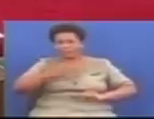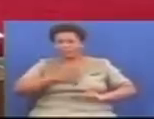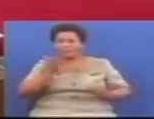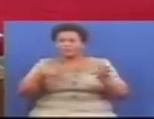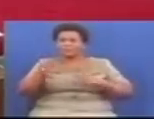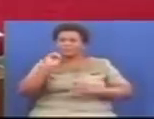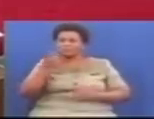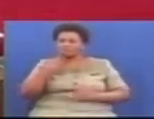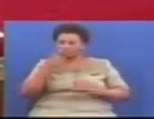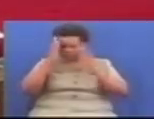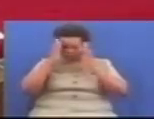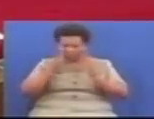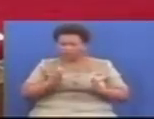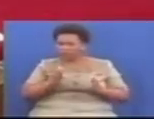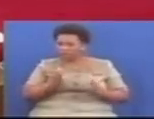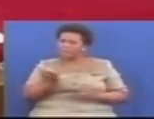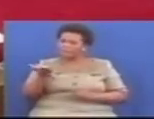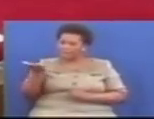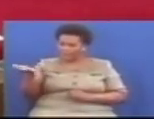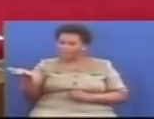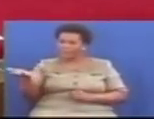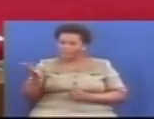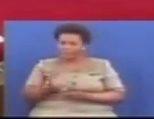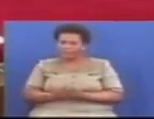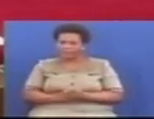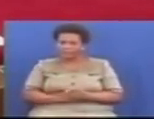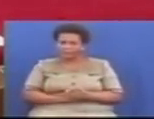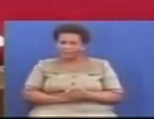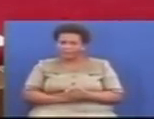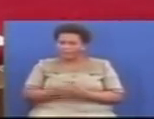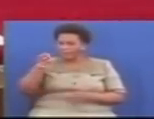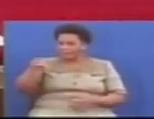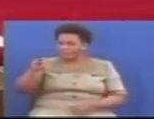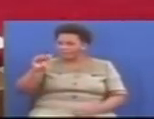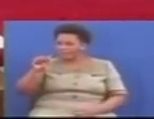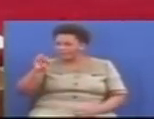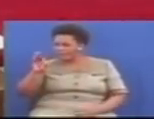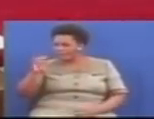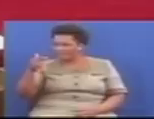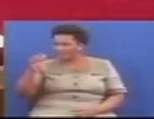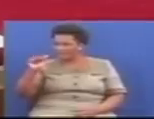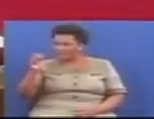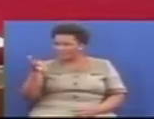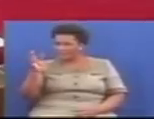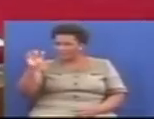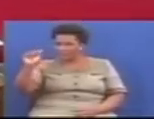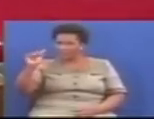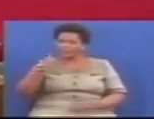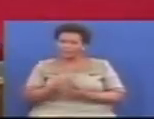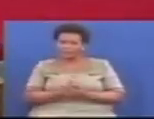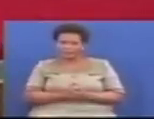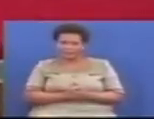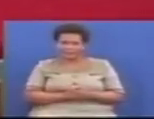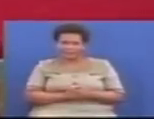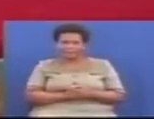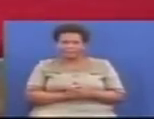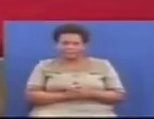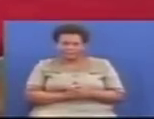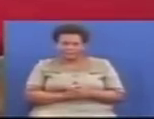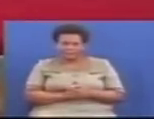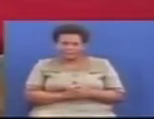TAMISEMI, naomba kujibu swali la Mheshimiwa Mafutaho na Abdalla na Chuma, Mbunge wa Mtwara Mjini, kama